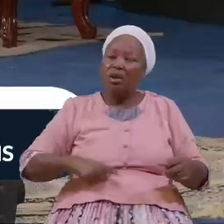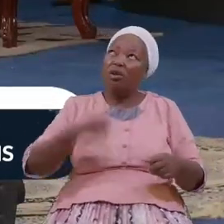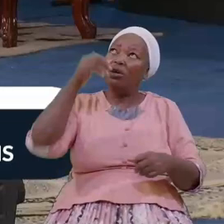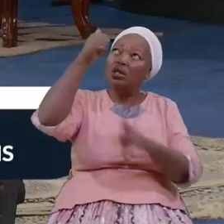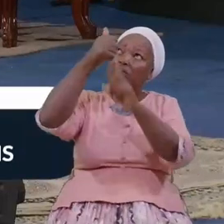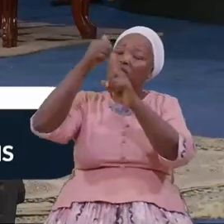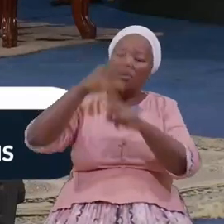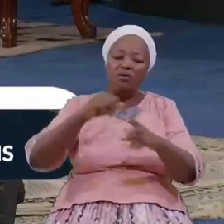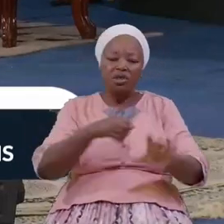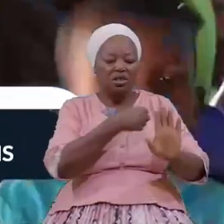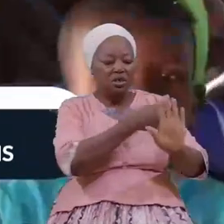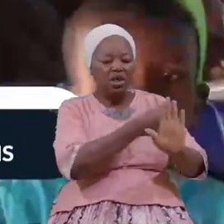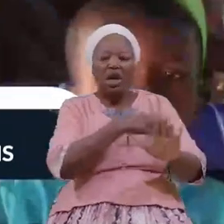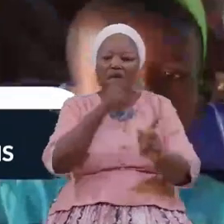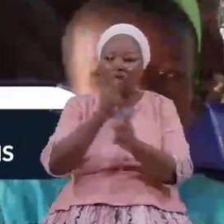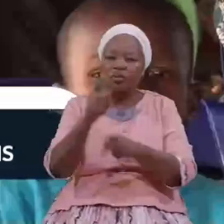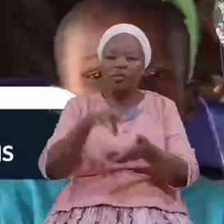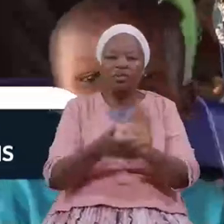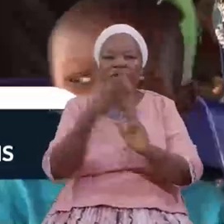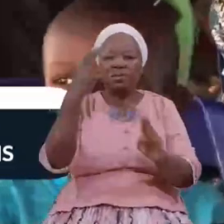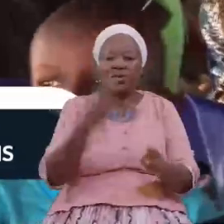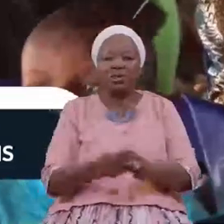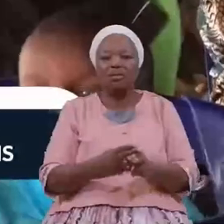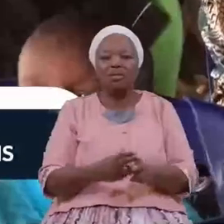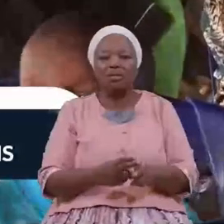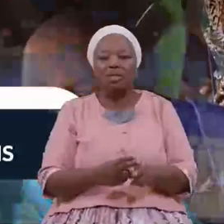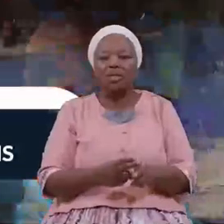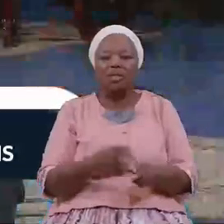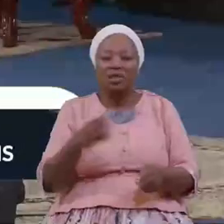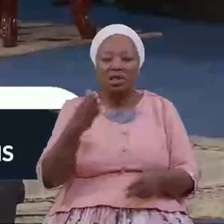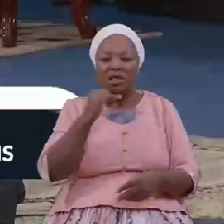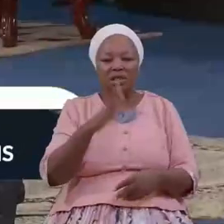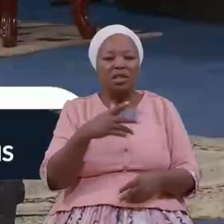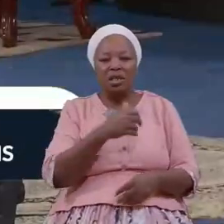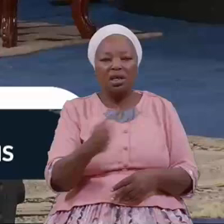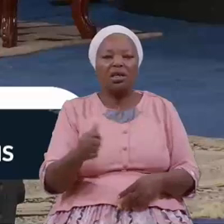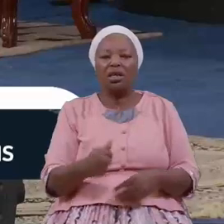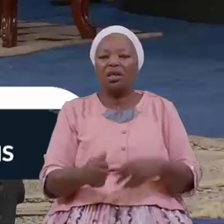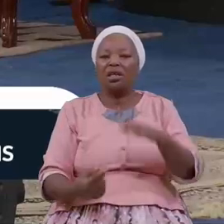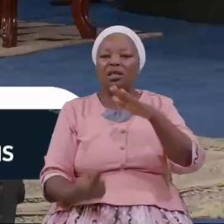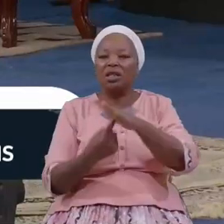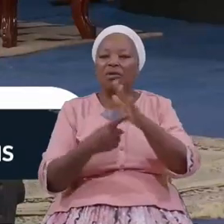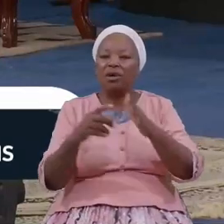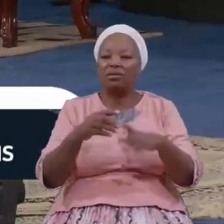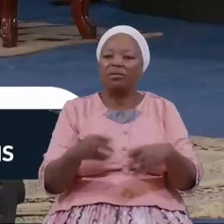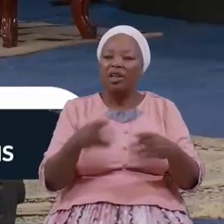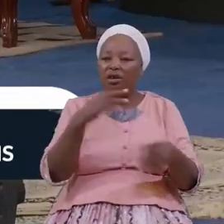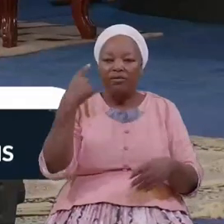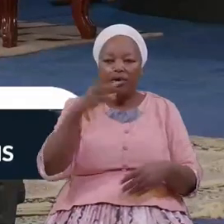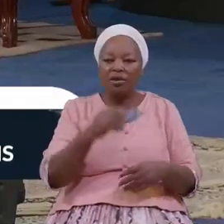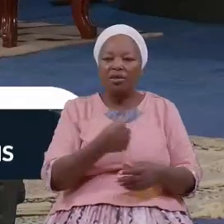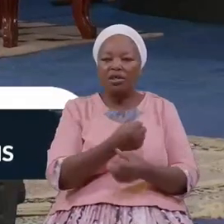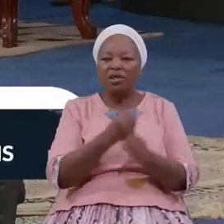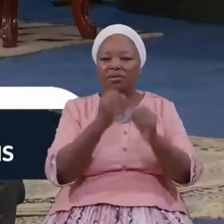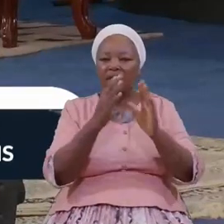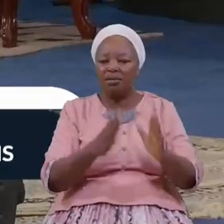Seigneur vous en protégera au nom de Jésus-Christ. C'est une tour, la tour pour votre sûreté,